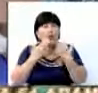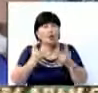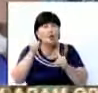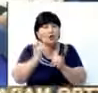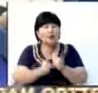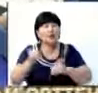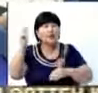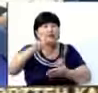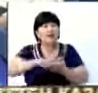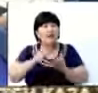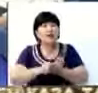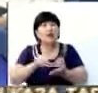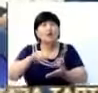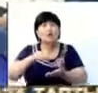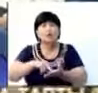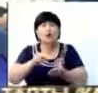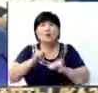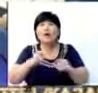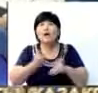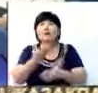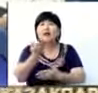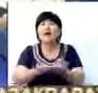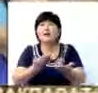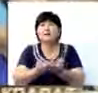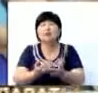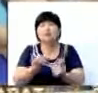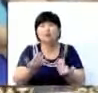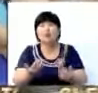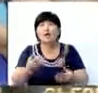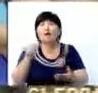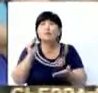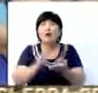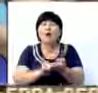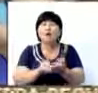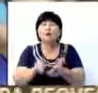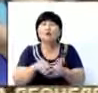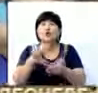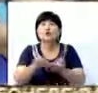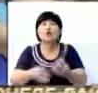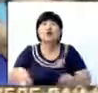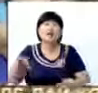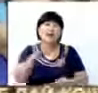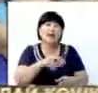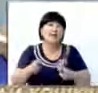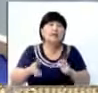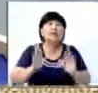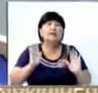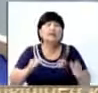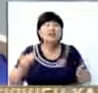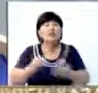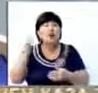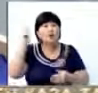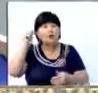күнделікті сабақ жоспарлары, мұғалімдерге арналған әдістемелік нұсқаулықтар, бағалау жөніндегі ұсынымдардың бәрі дайын. Тек жаңа оқу